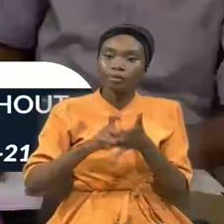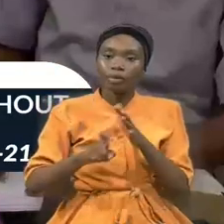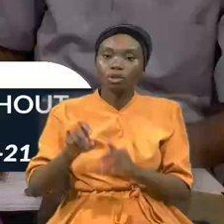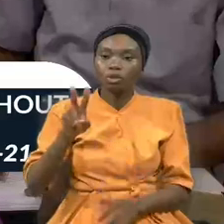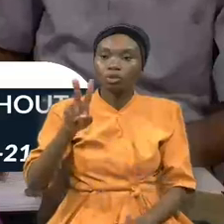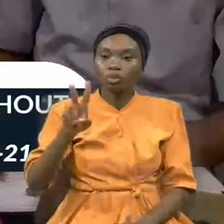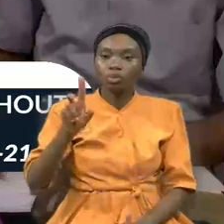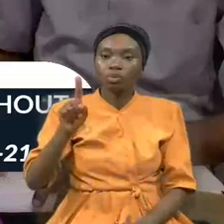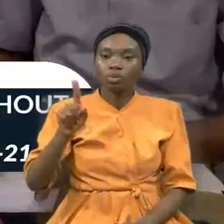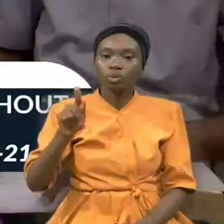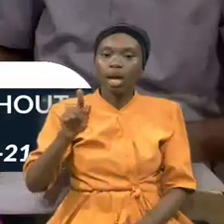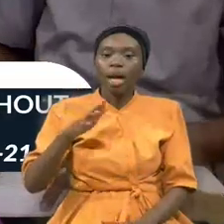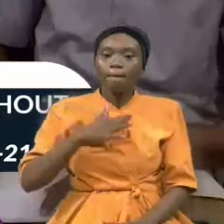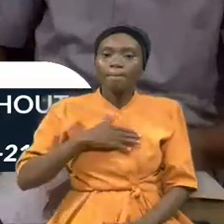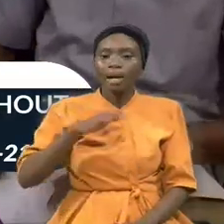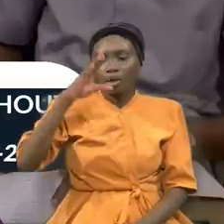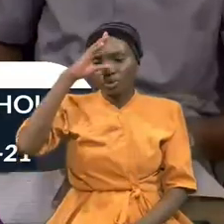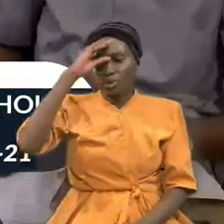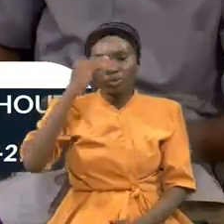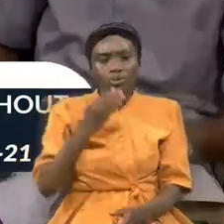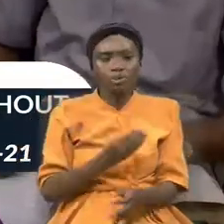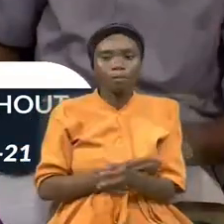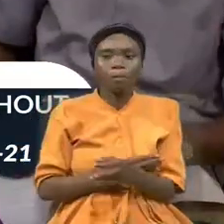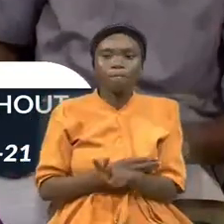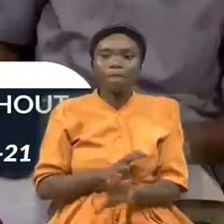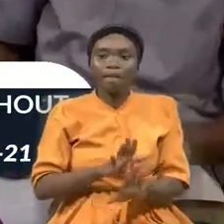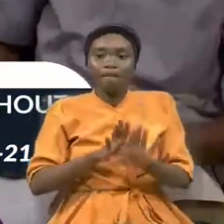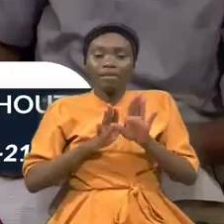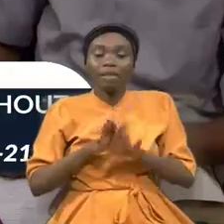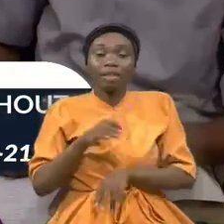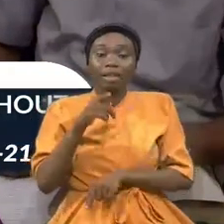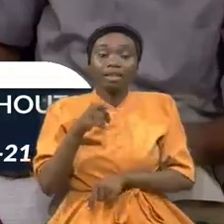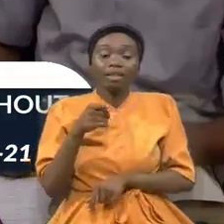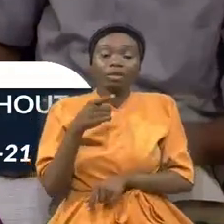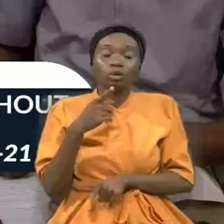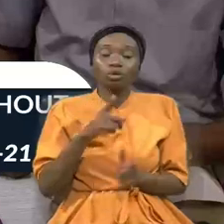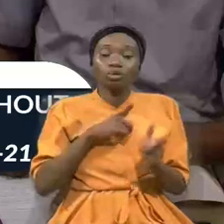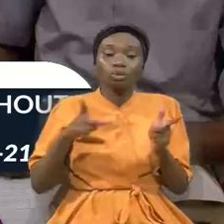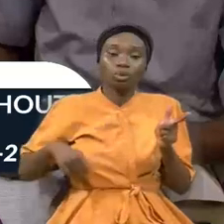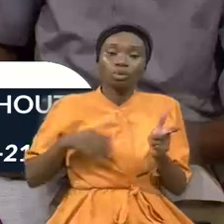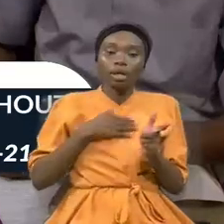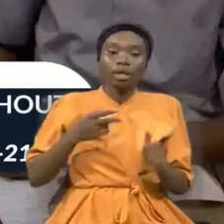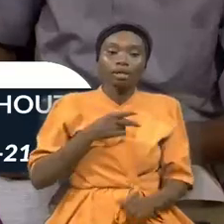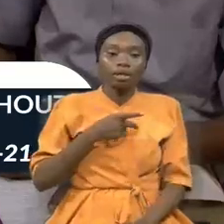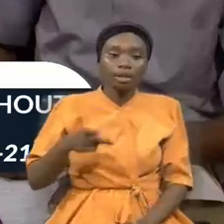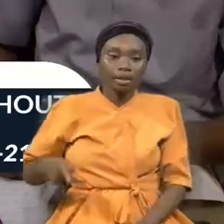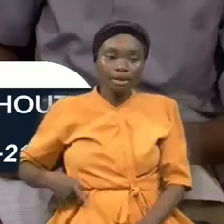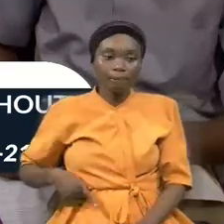Proverbe 24, 21. Proverbe 24, 21.